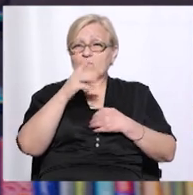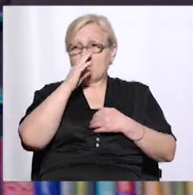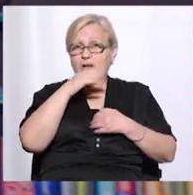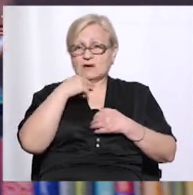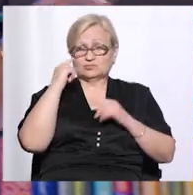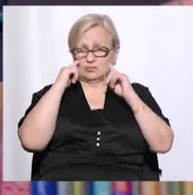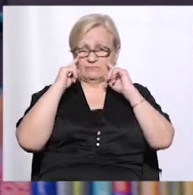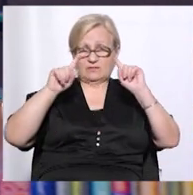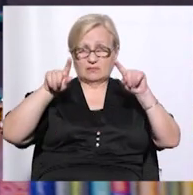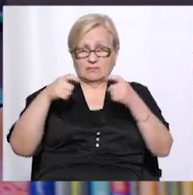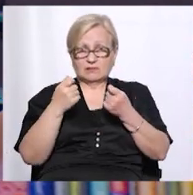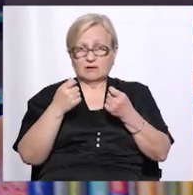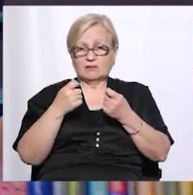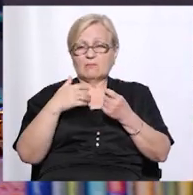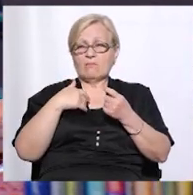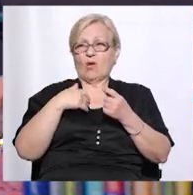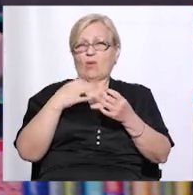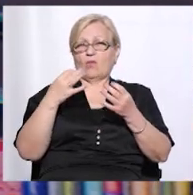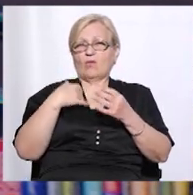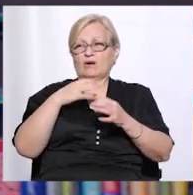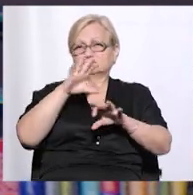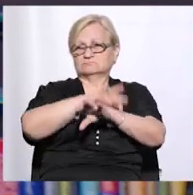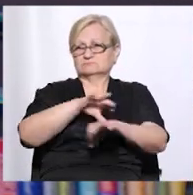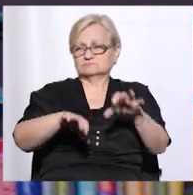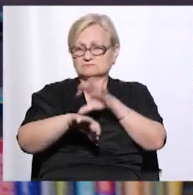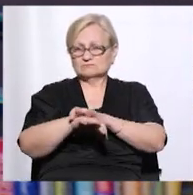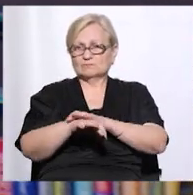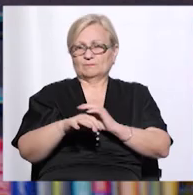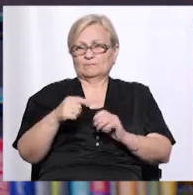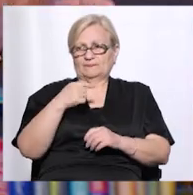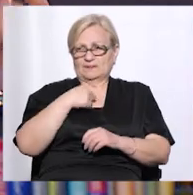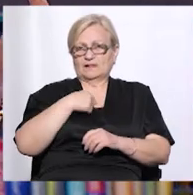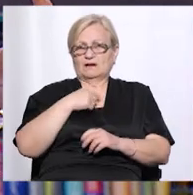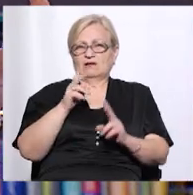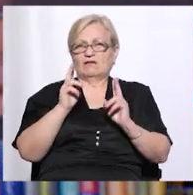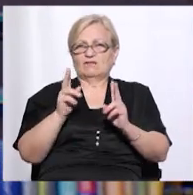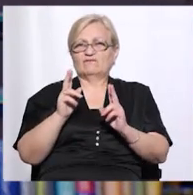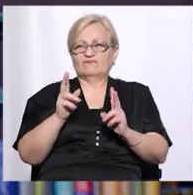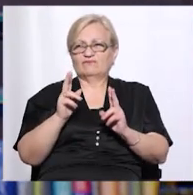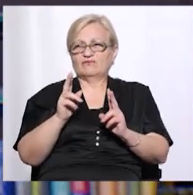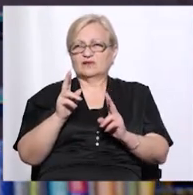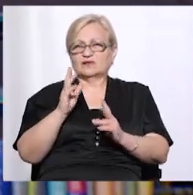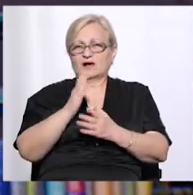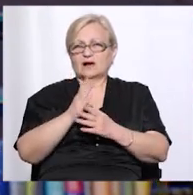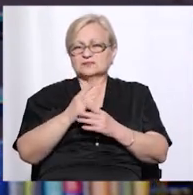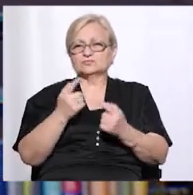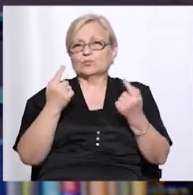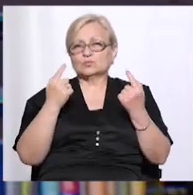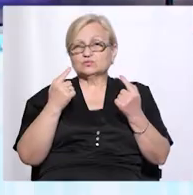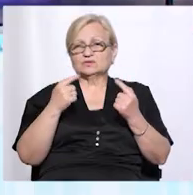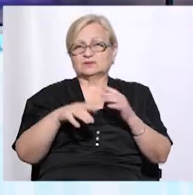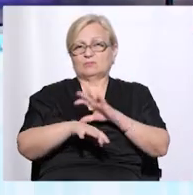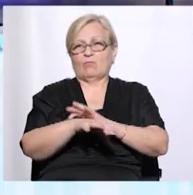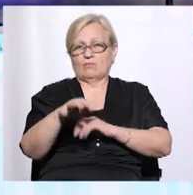წამართვი და კიდე ყმისგან მეც რაღაც ელი და ღმერთმა არ იცოდეს, ვინ არის აქ უფრო დიდი ყმა, მეფე გიორგის სიტყვები.